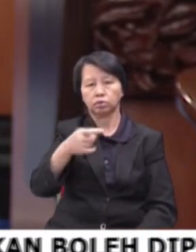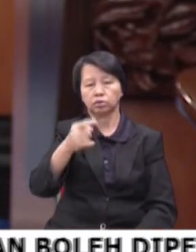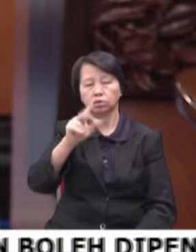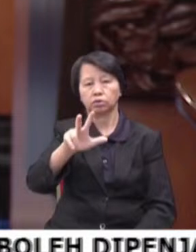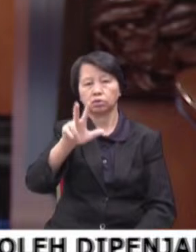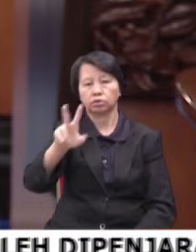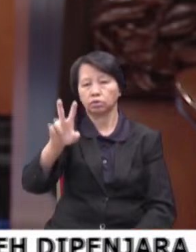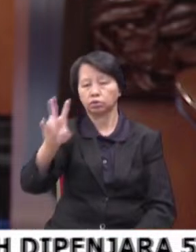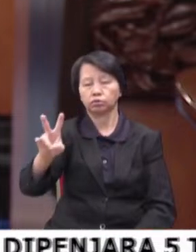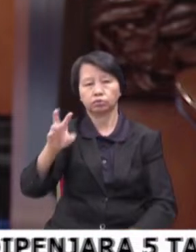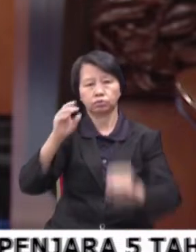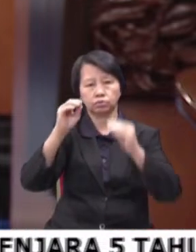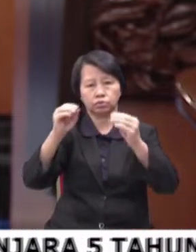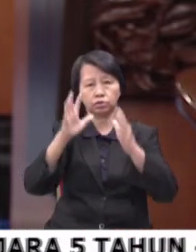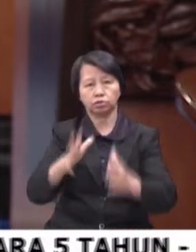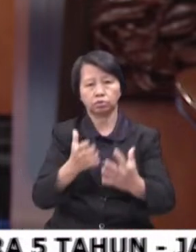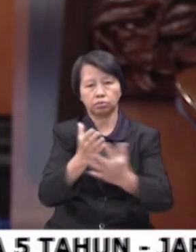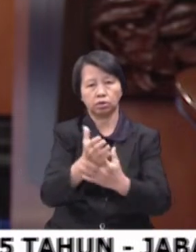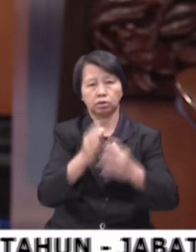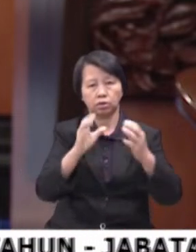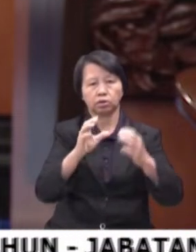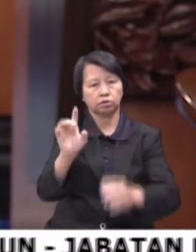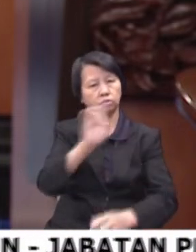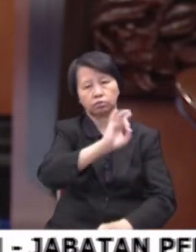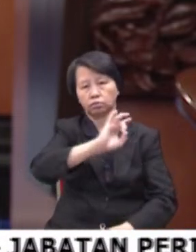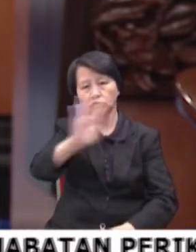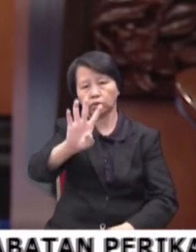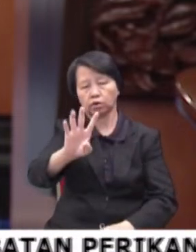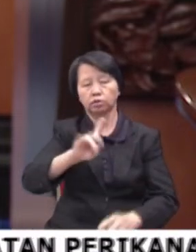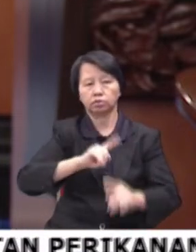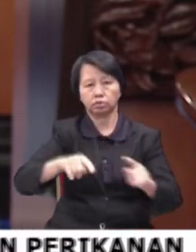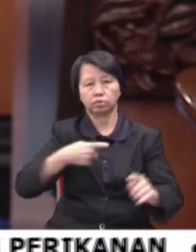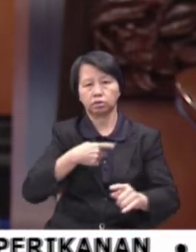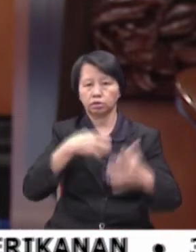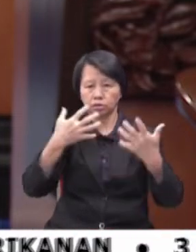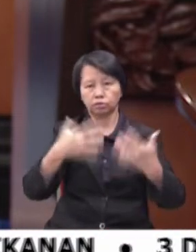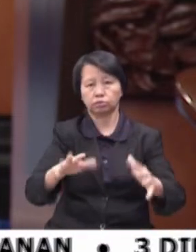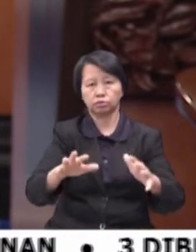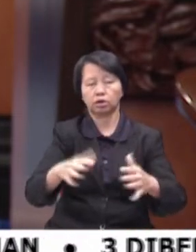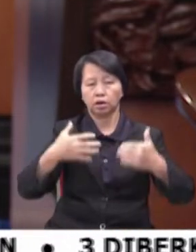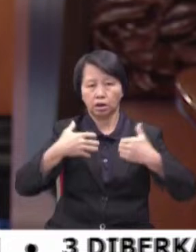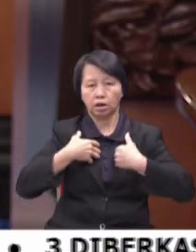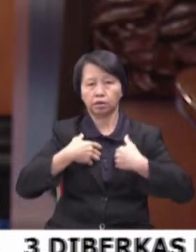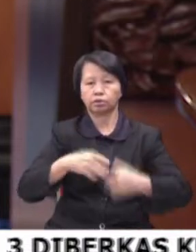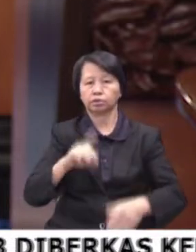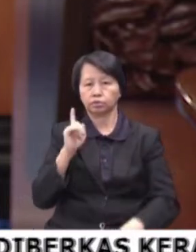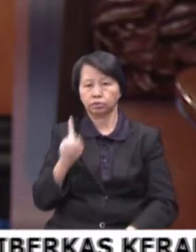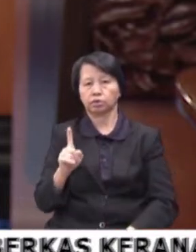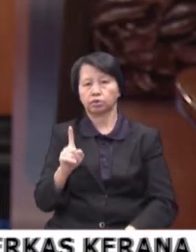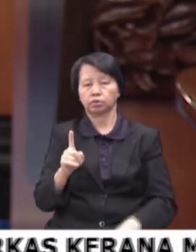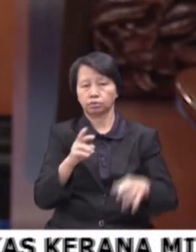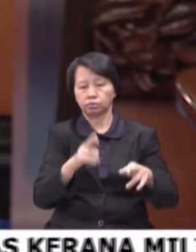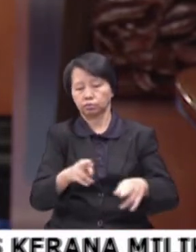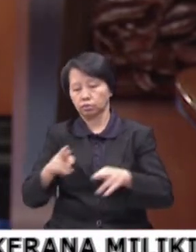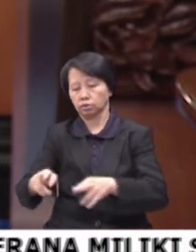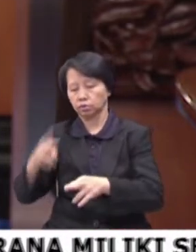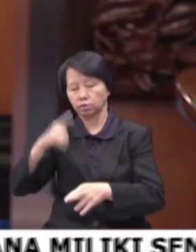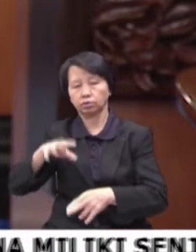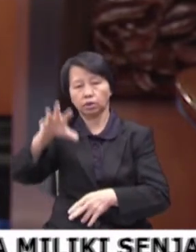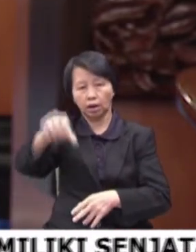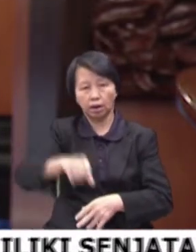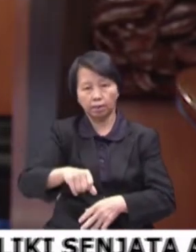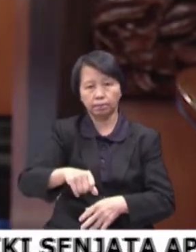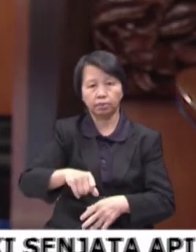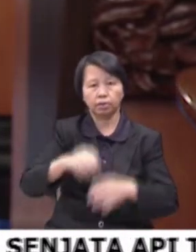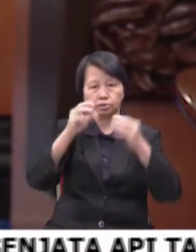22.327 guru melalui kaidah one of tapi kita telah pun mengagetkan satu rancangan untuk mengambil